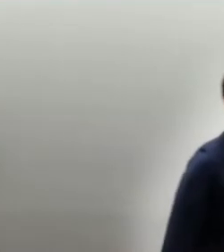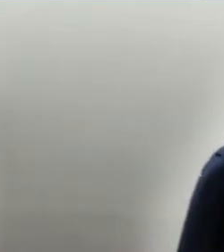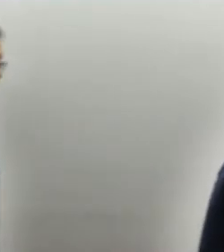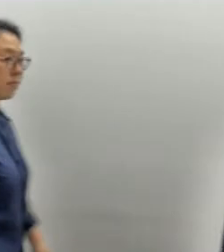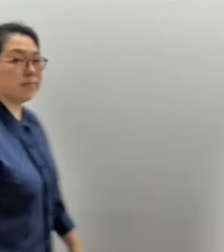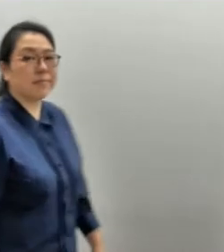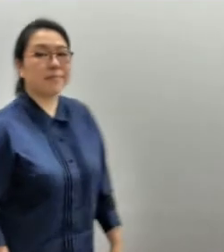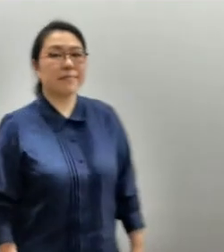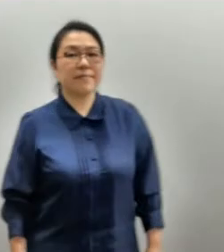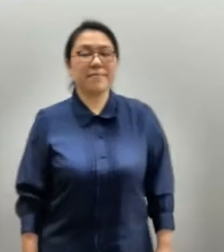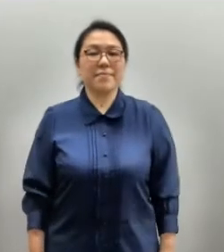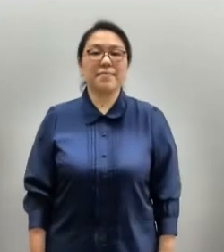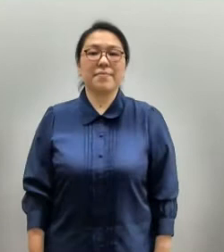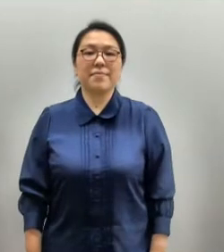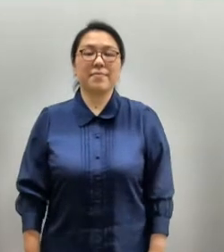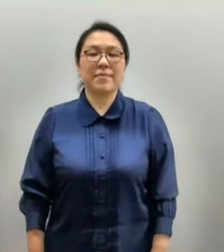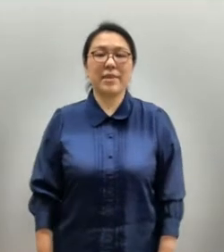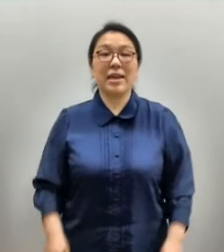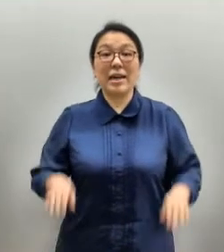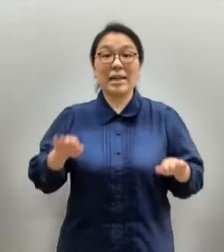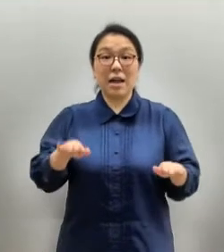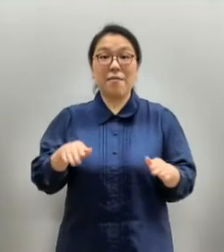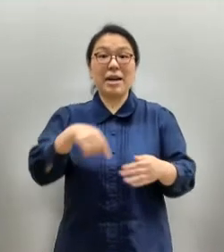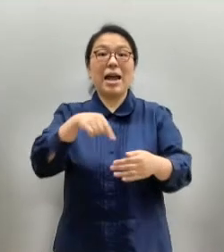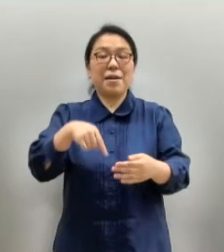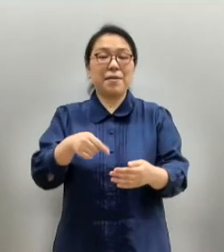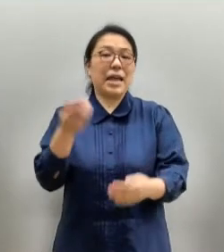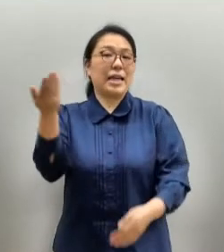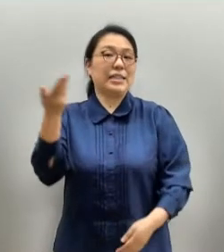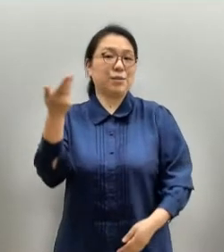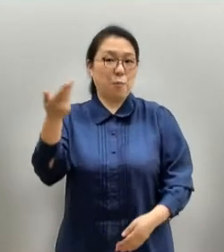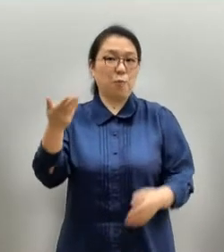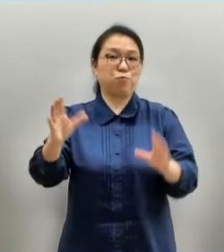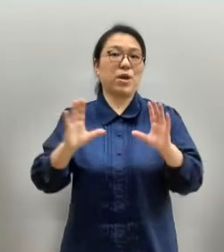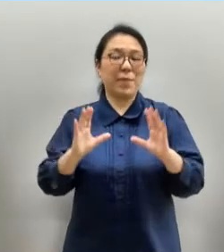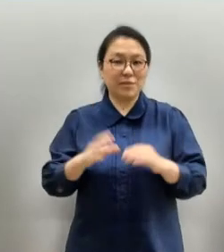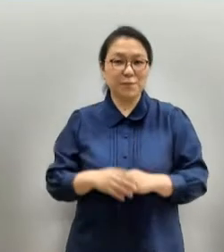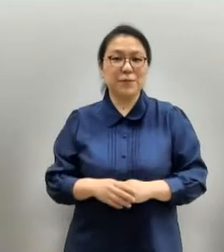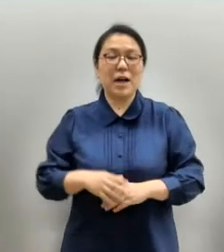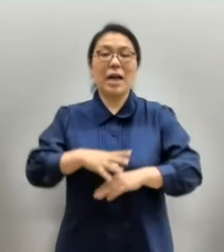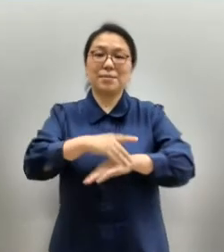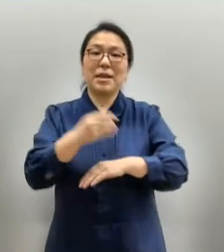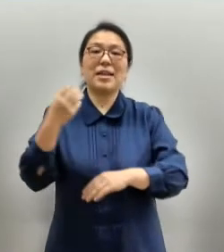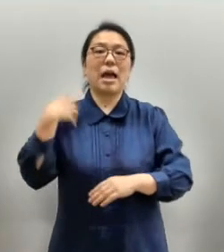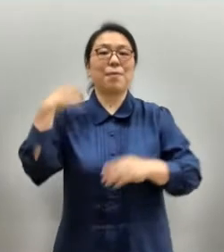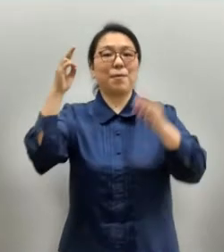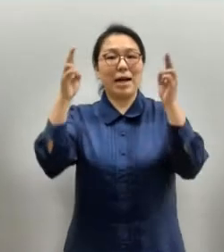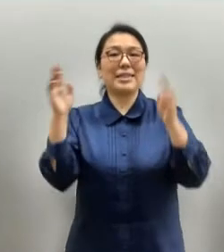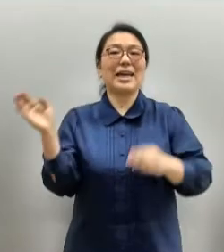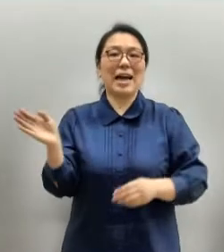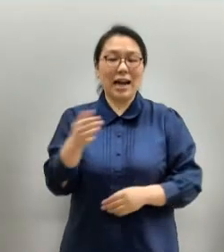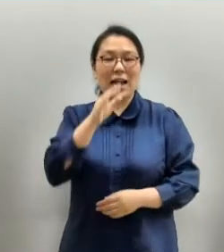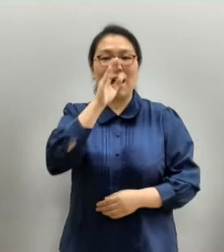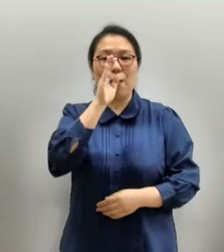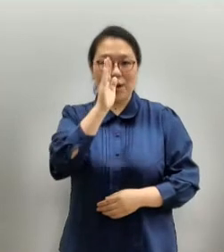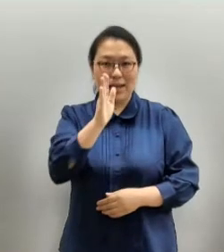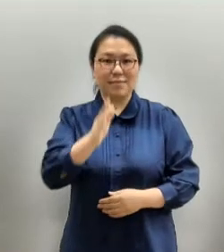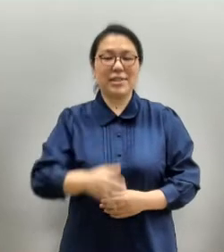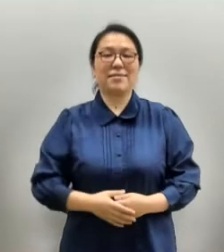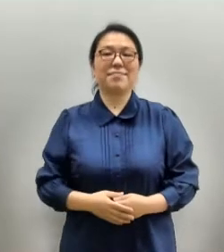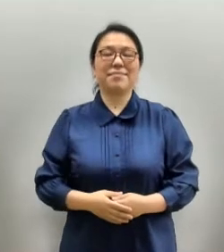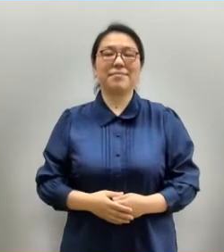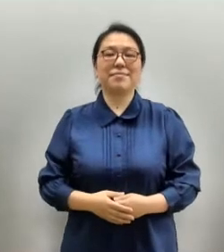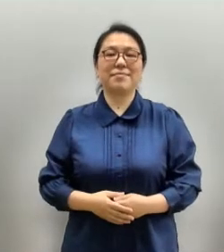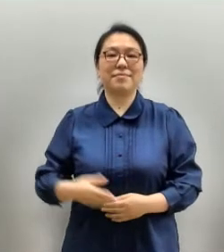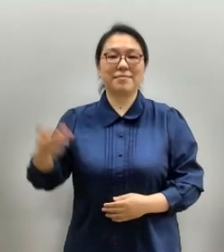はい、それではただいまの案件につきまして質問をお願いいたします。はじめに、北朝鮮の関係者様よりお願いいたします